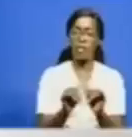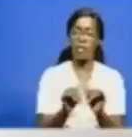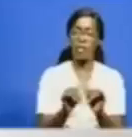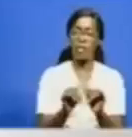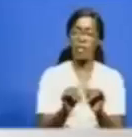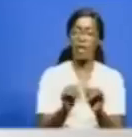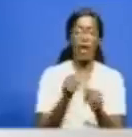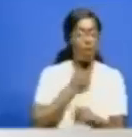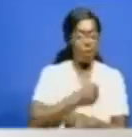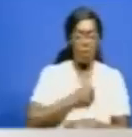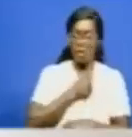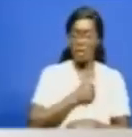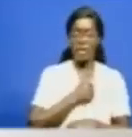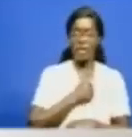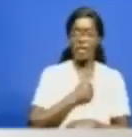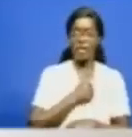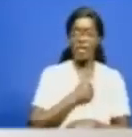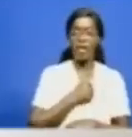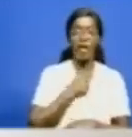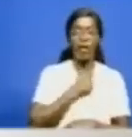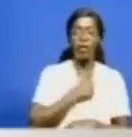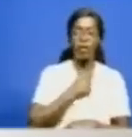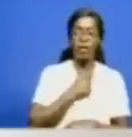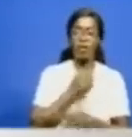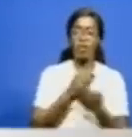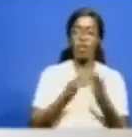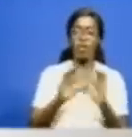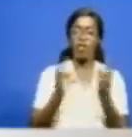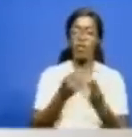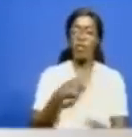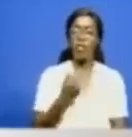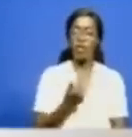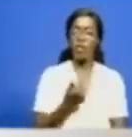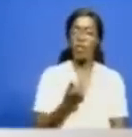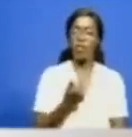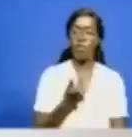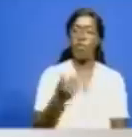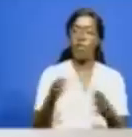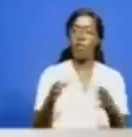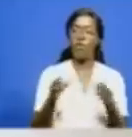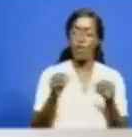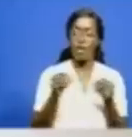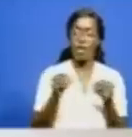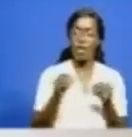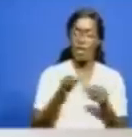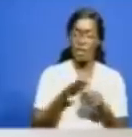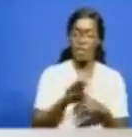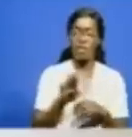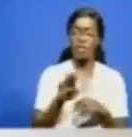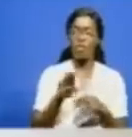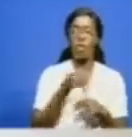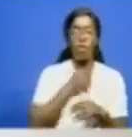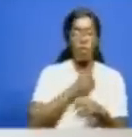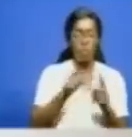Poleni kwa niaba yangu, poleni kwa niaba ya familia yangu, na mpokee hizo